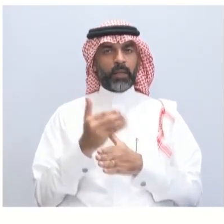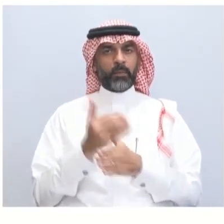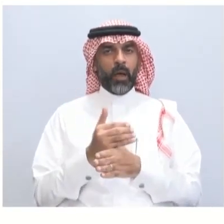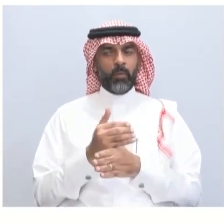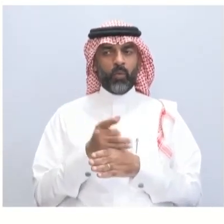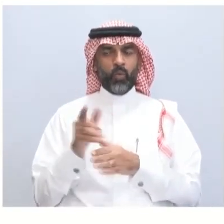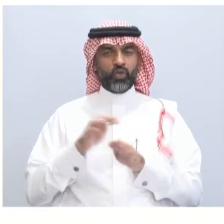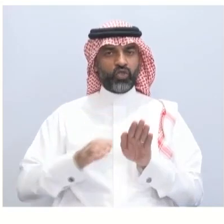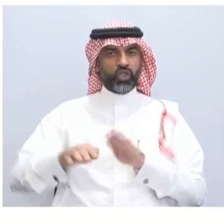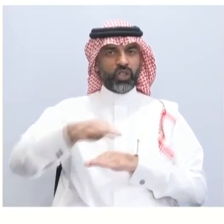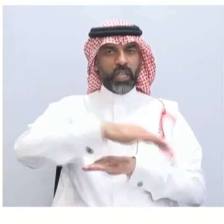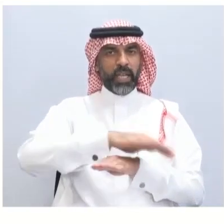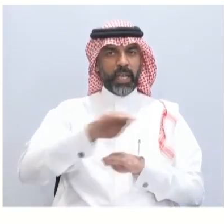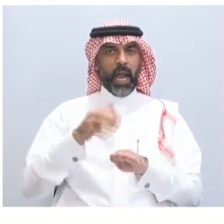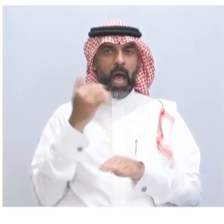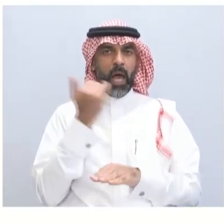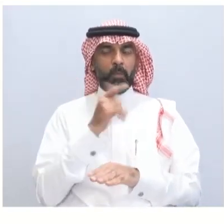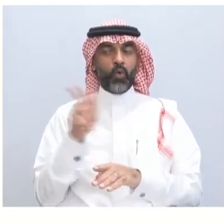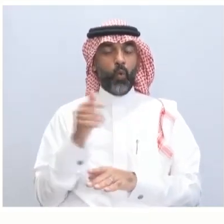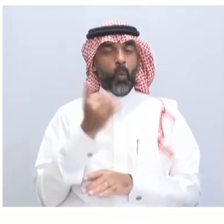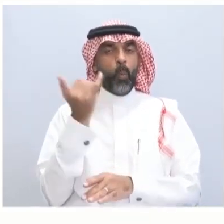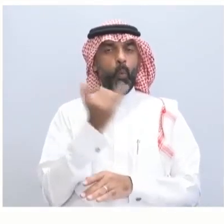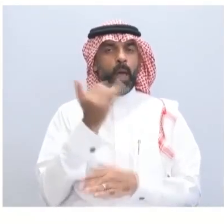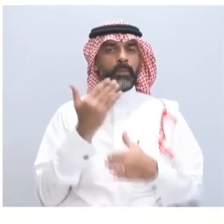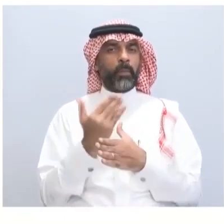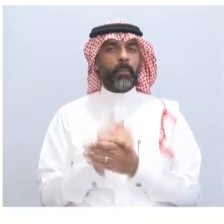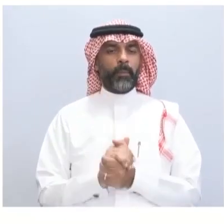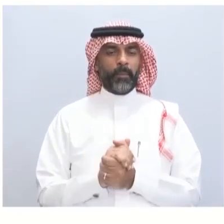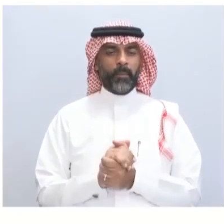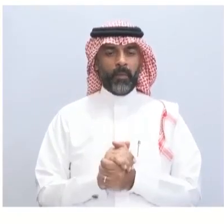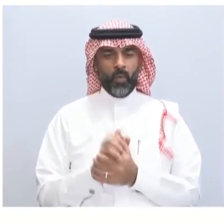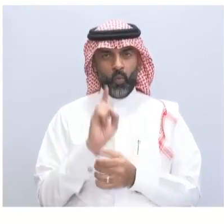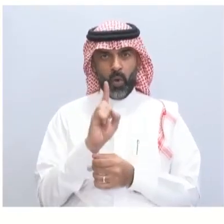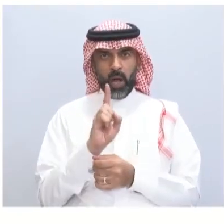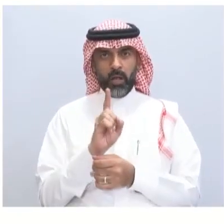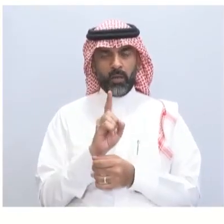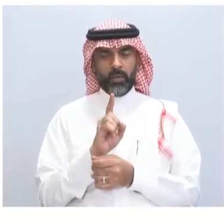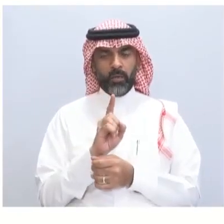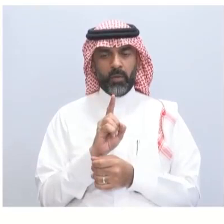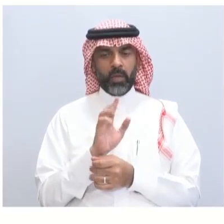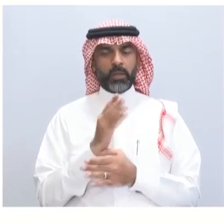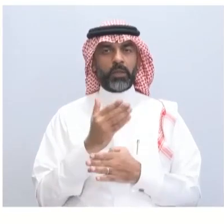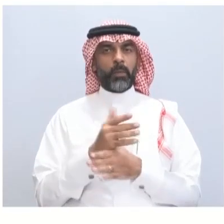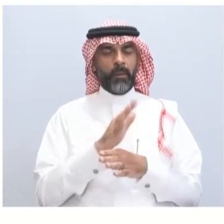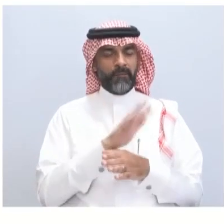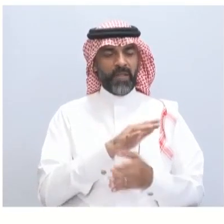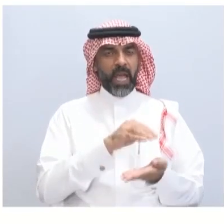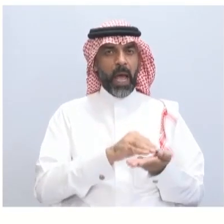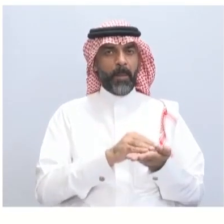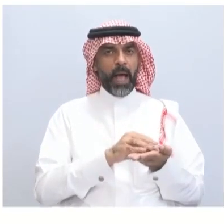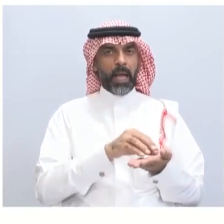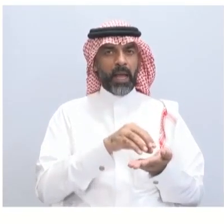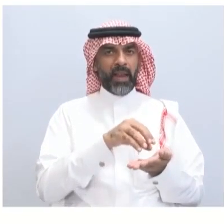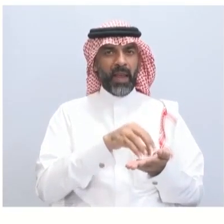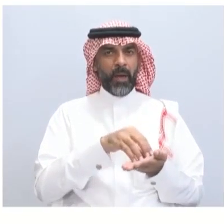بهذا او بهذه الاهميه واحد وجود الاماكن المقدسه في مكه